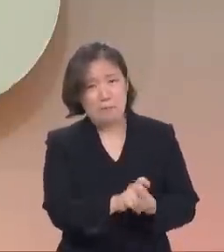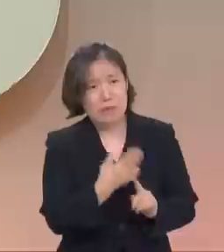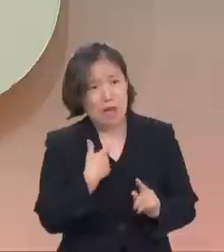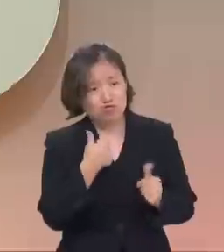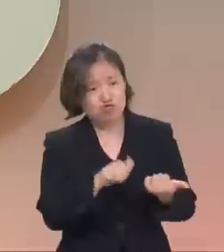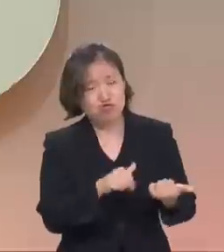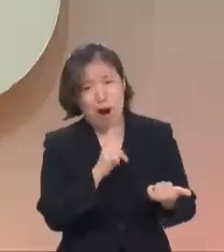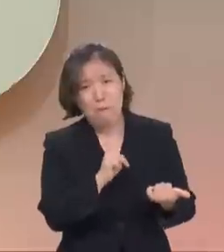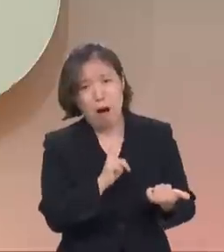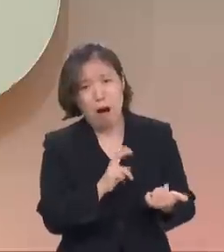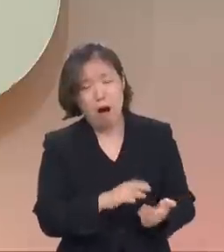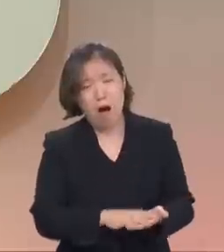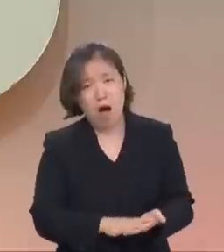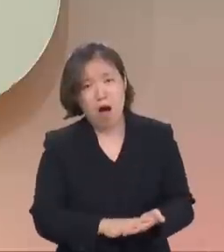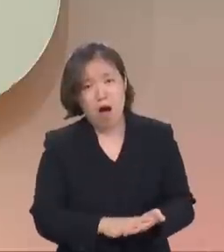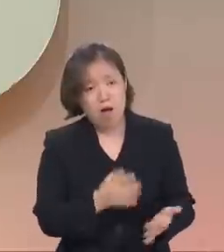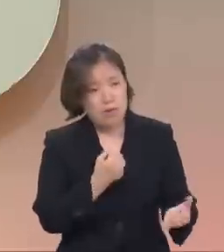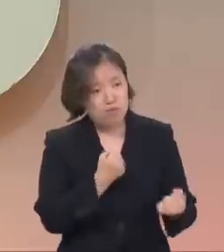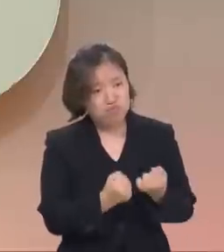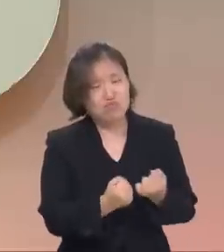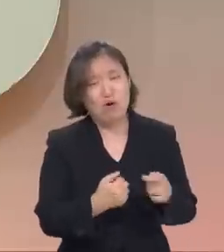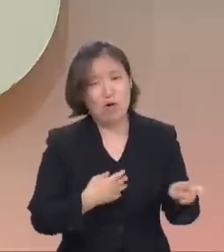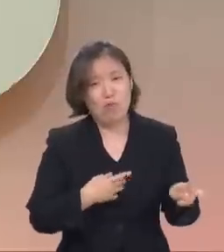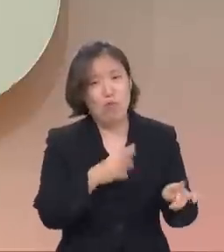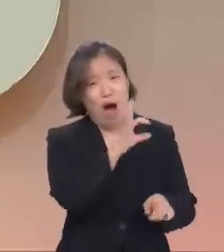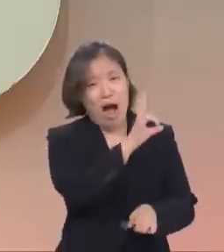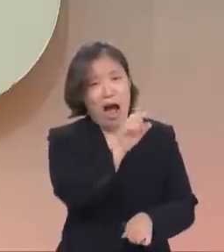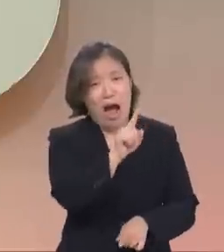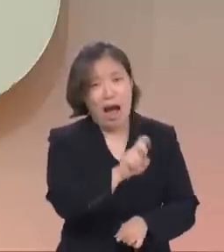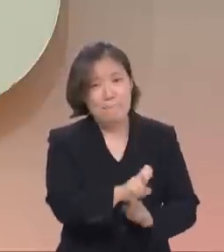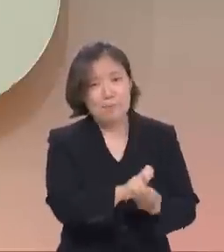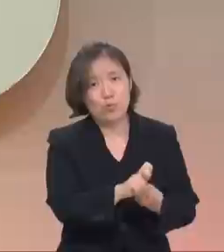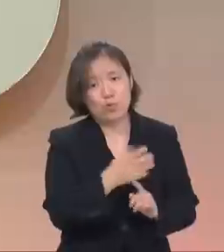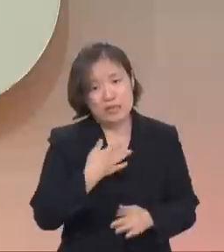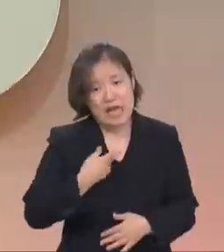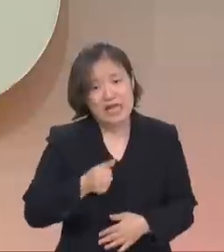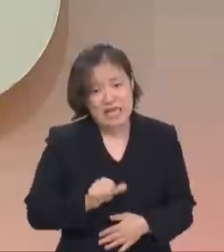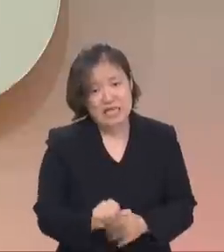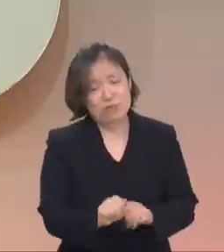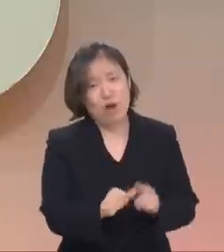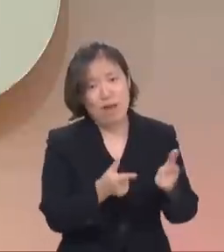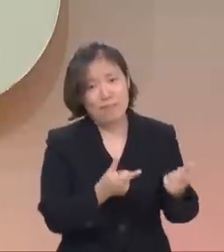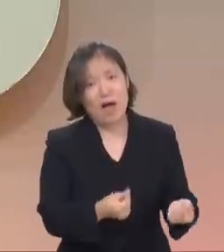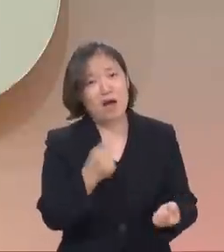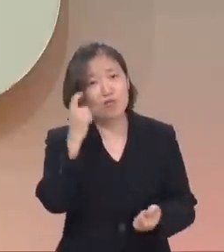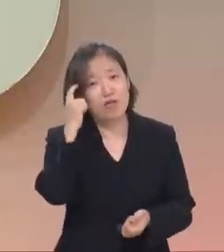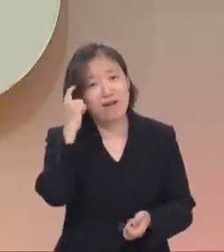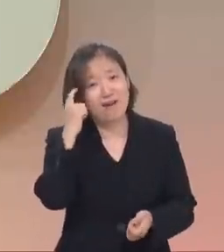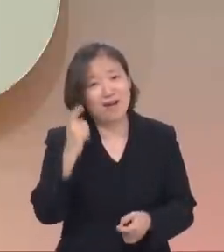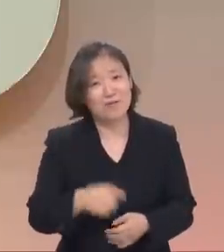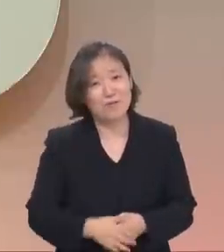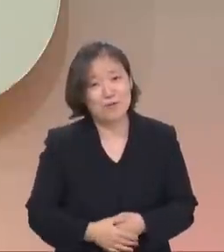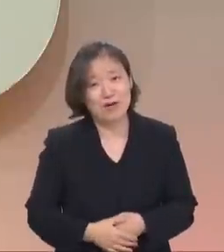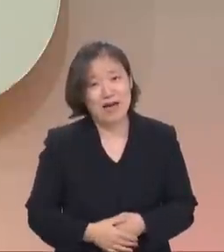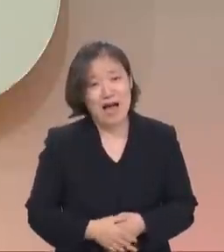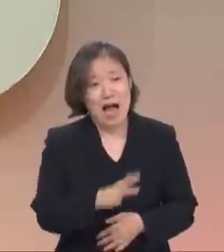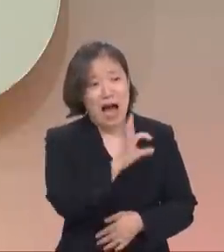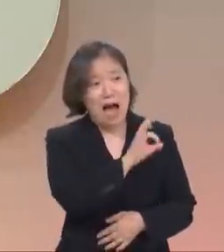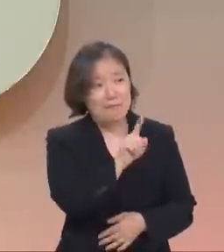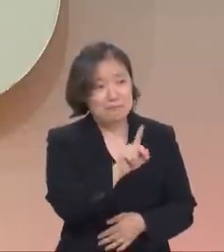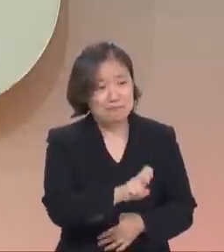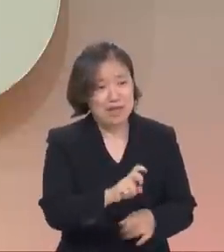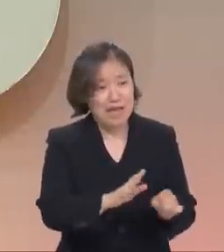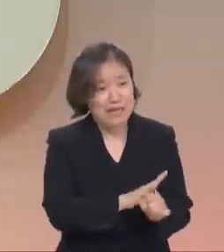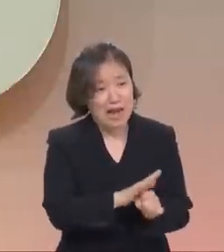마치 나쁜 길에 빠져든 못난 자식이다 생각하고 그 암세포를 사랑으로